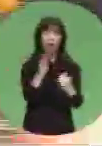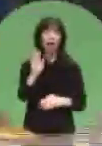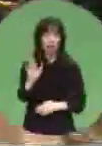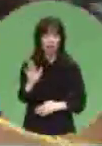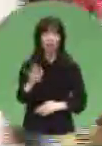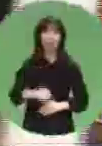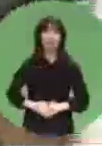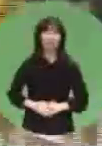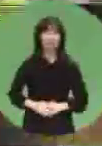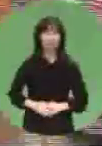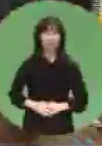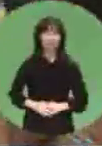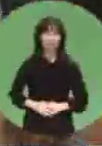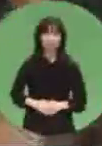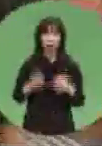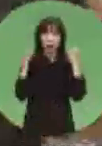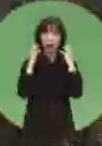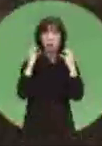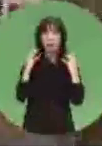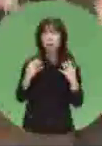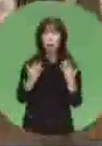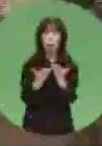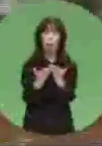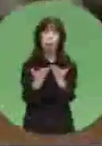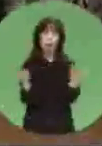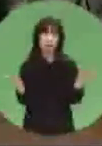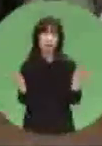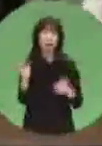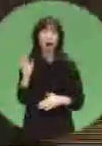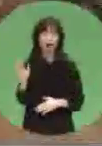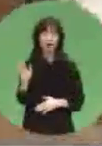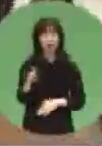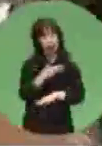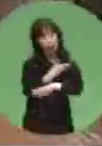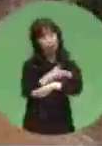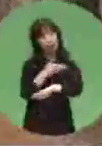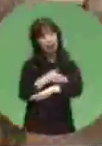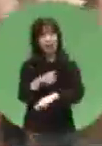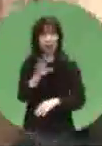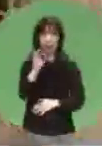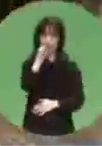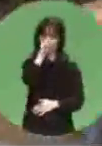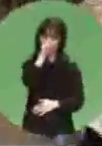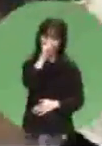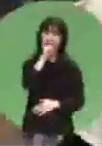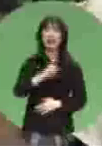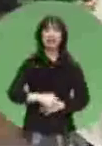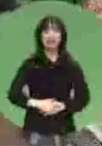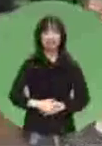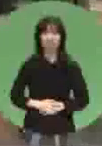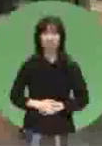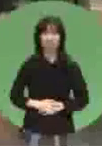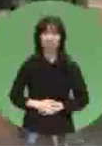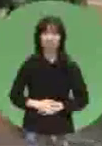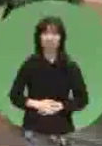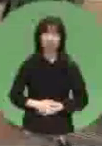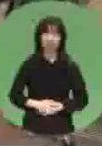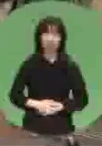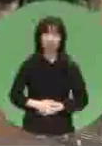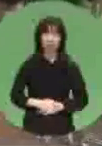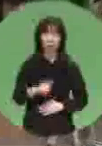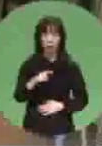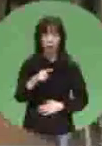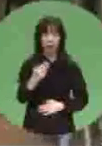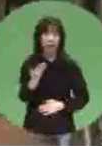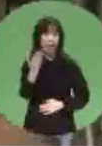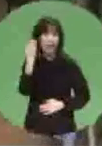ペースです。またこのフロアにはヘアサロンもあるので、おしゃれもバッチリですね。 これさっき